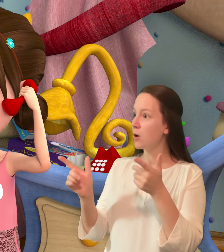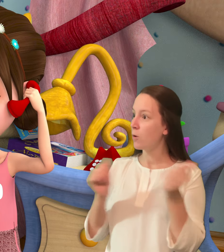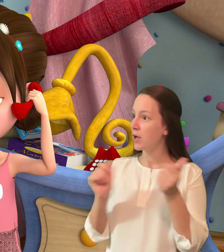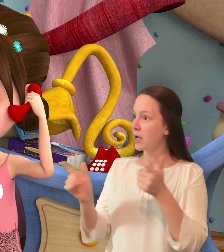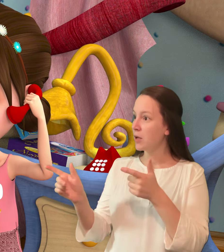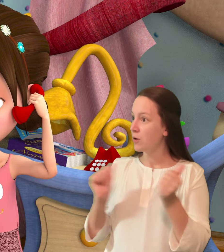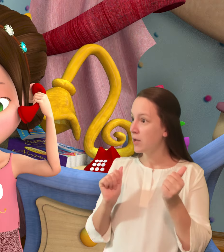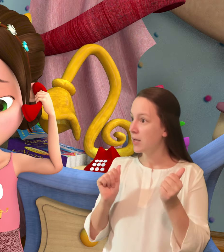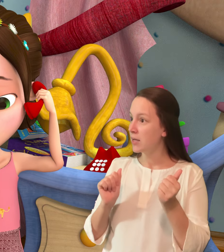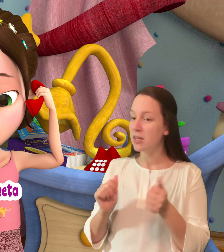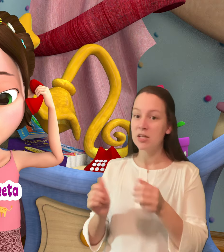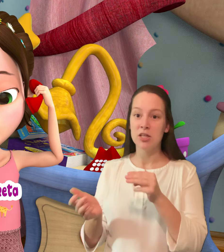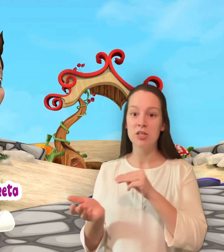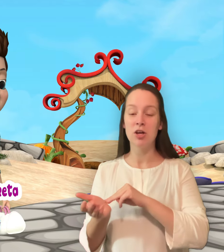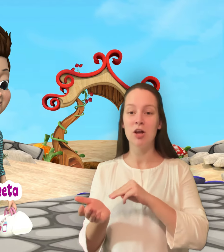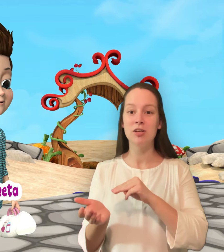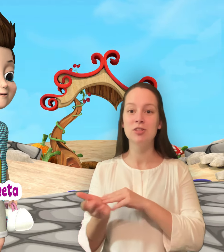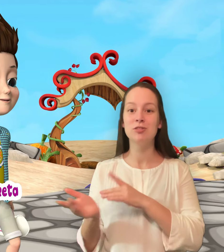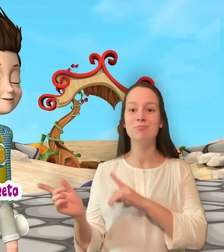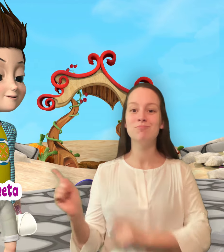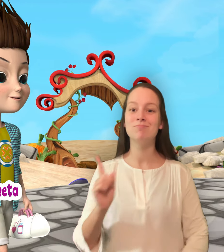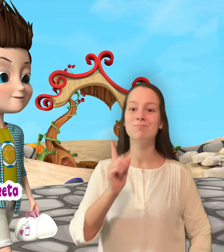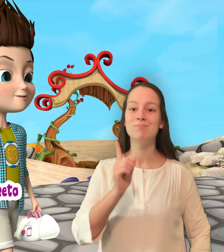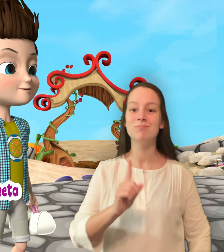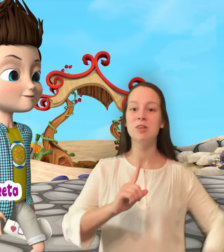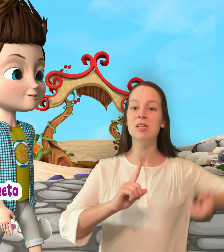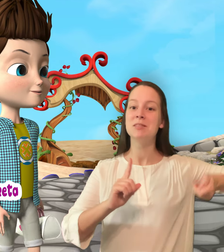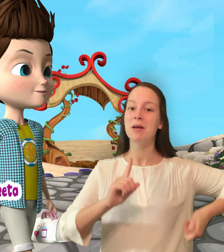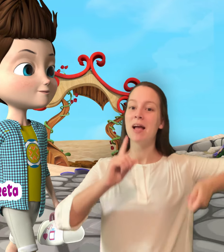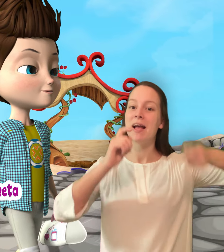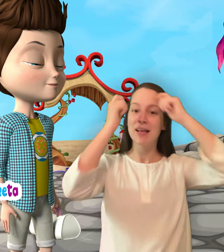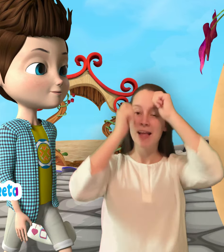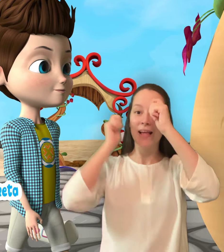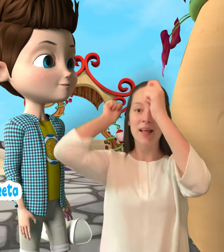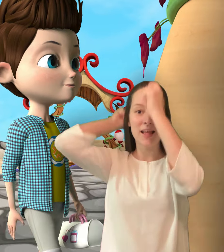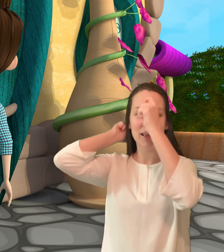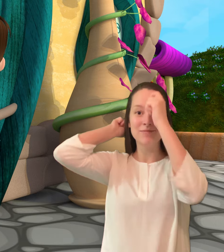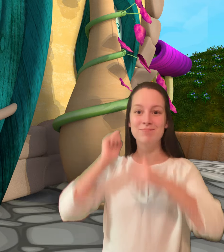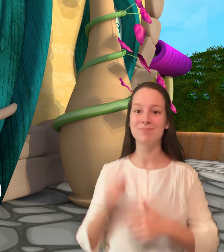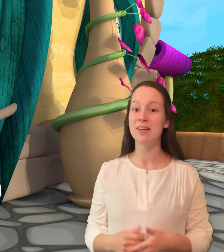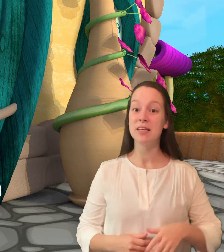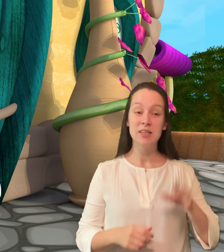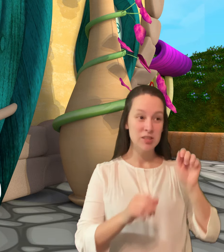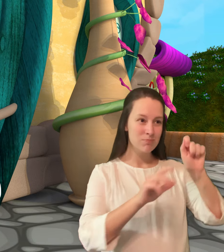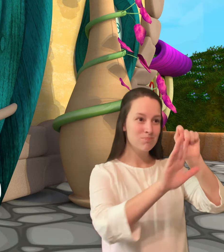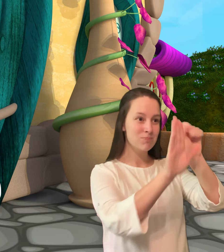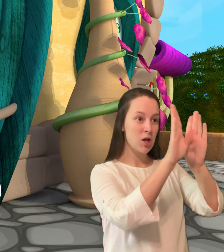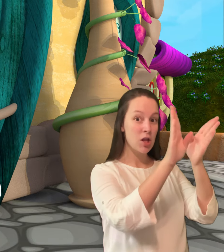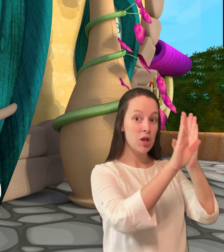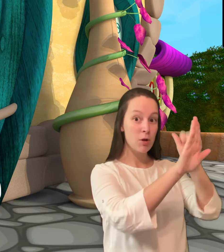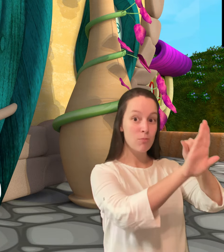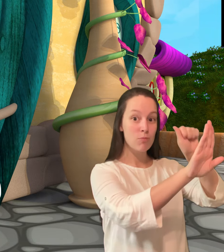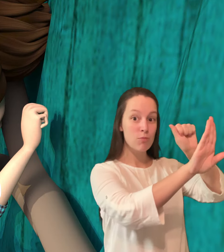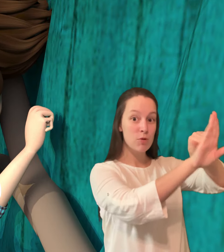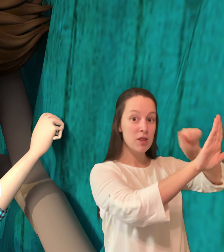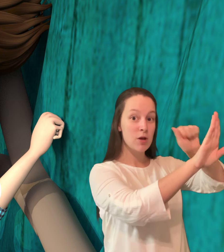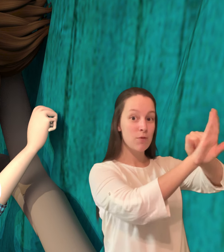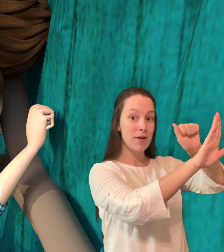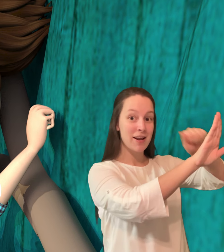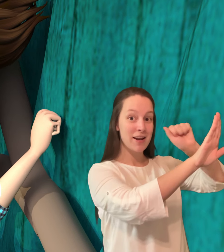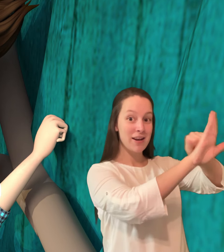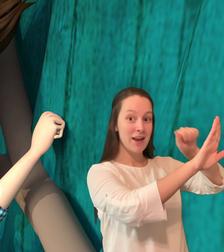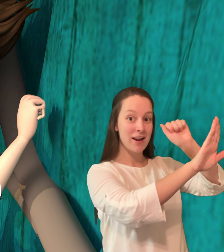くださいと言った医者はと帽子を持ってきてくれた着いたらどんどん